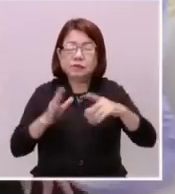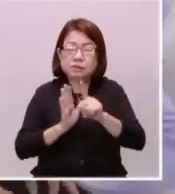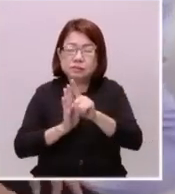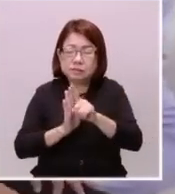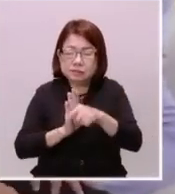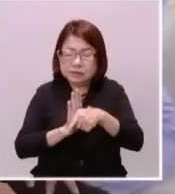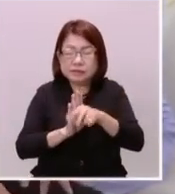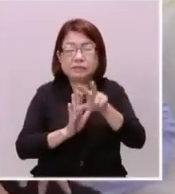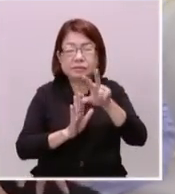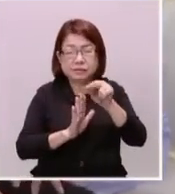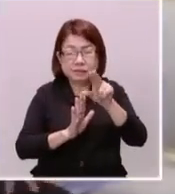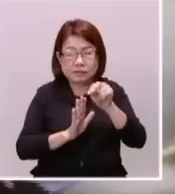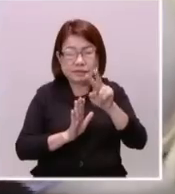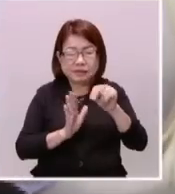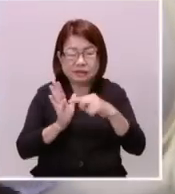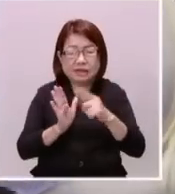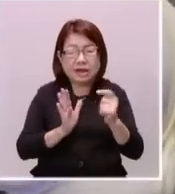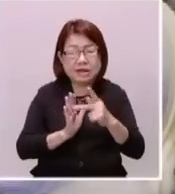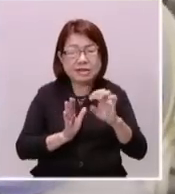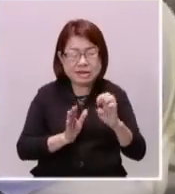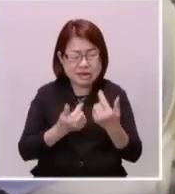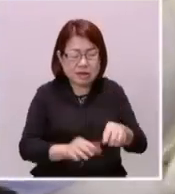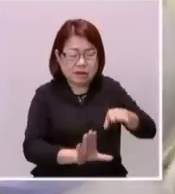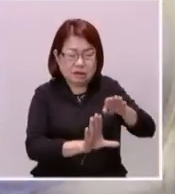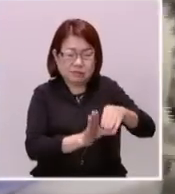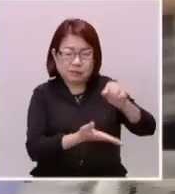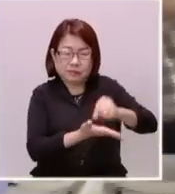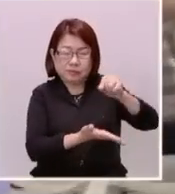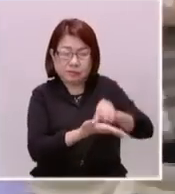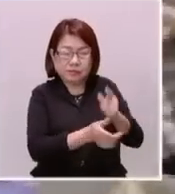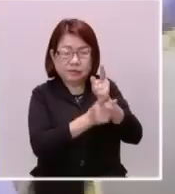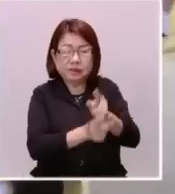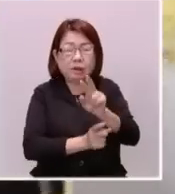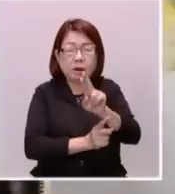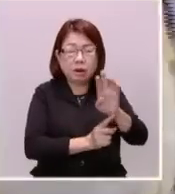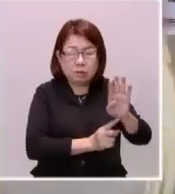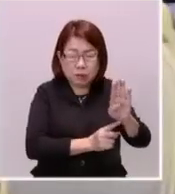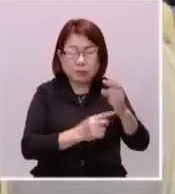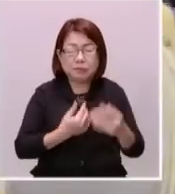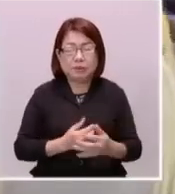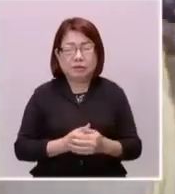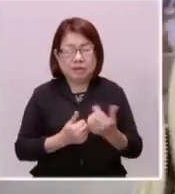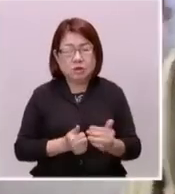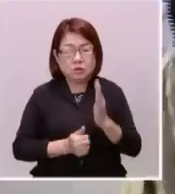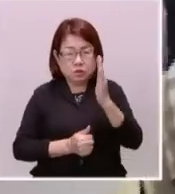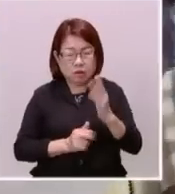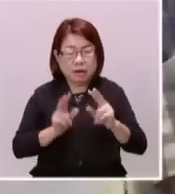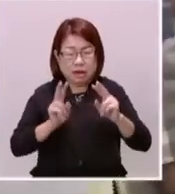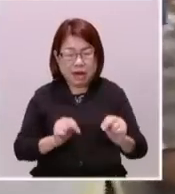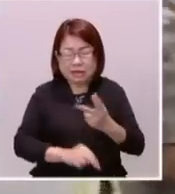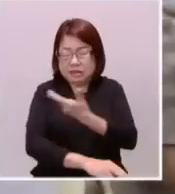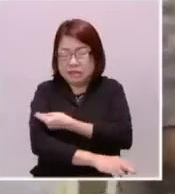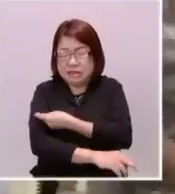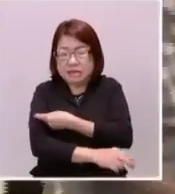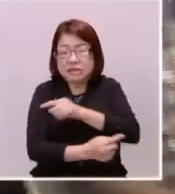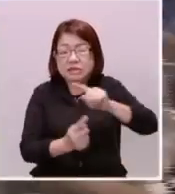นาทีพร้อมกับลงทะเบียนในระบบเพื่อบันทึกชนิดของวัคซีนและติดตามอาการก่อนรับนัดวัคซีนเข็มที่2ต่อไ